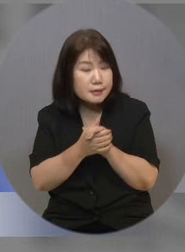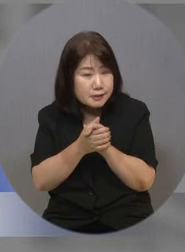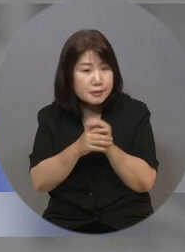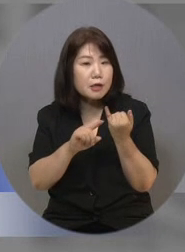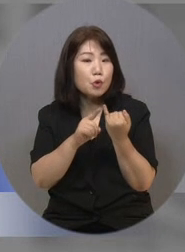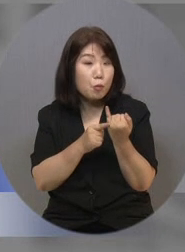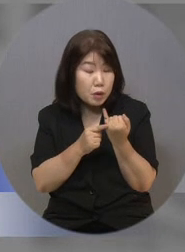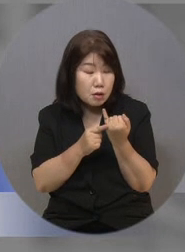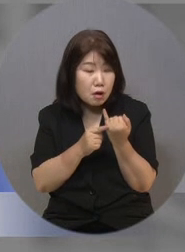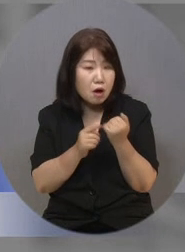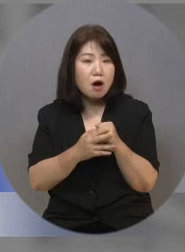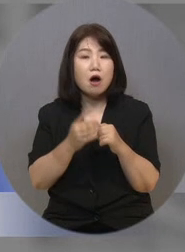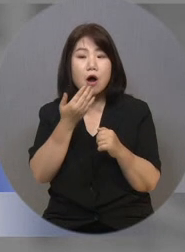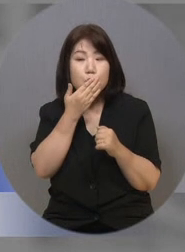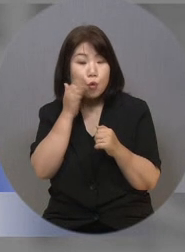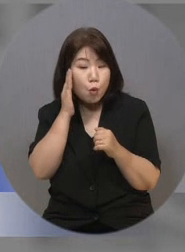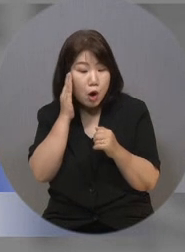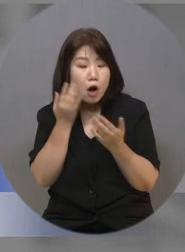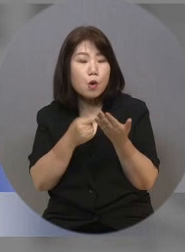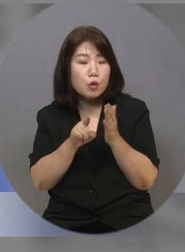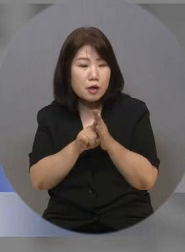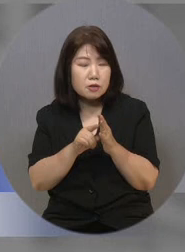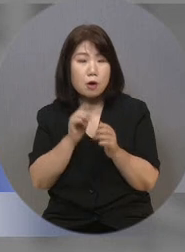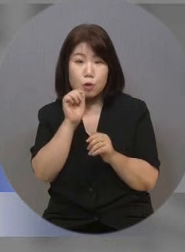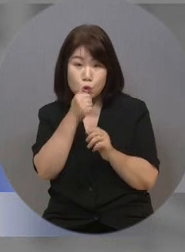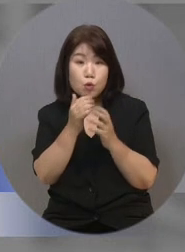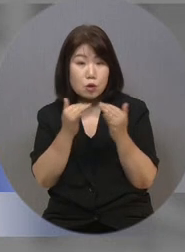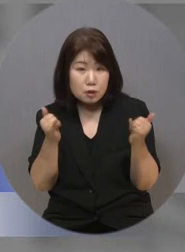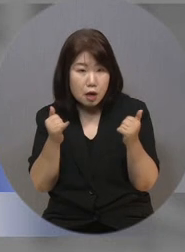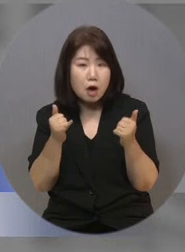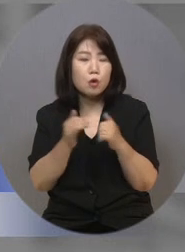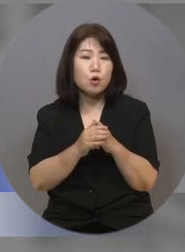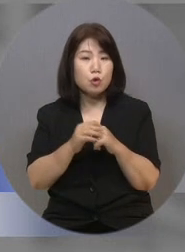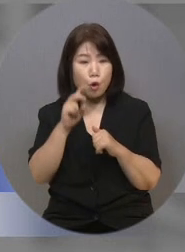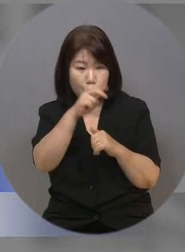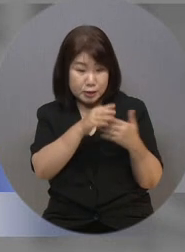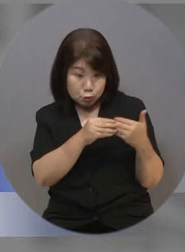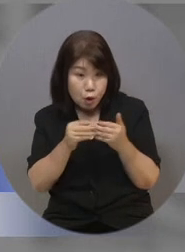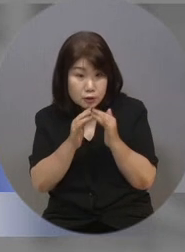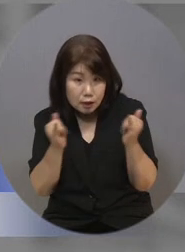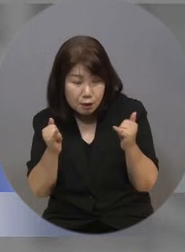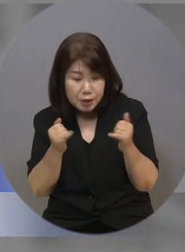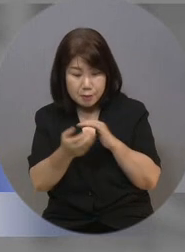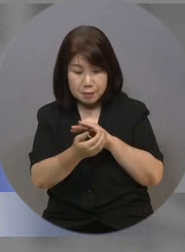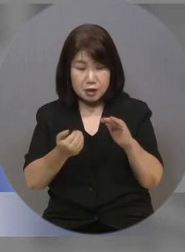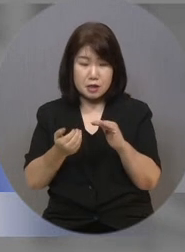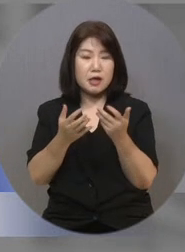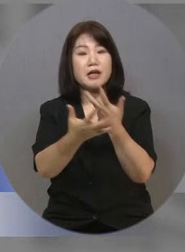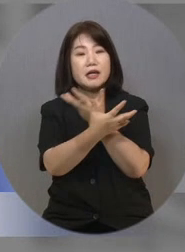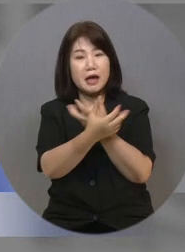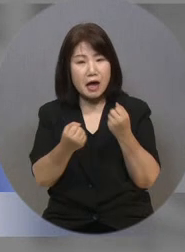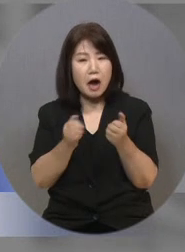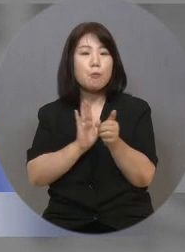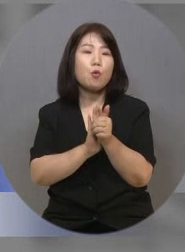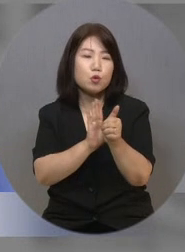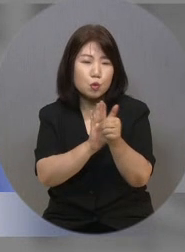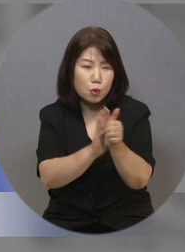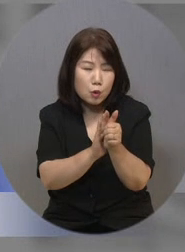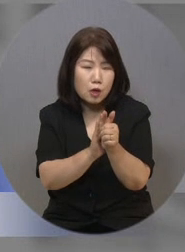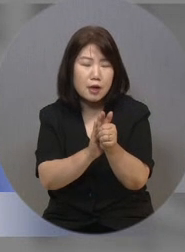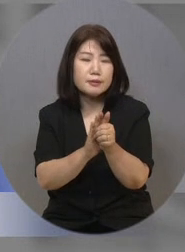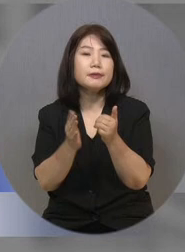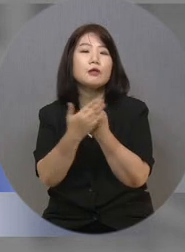수호통역 서비스를 지원하고이 코디네이터가 진료 전 과정에서 예약과 진료 보조 등의 서비스를